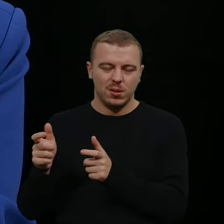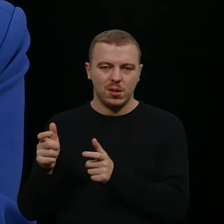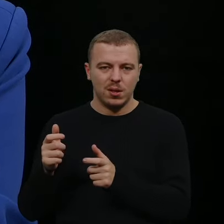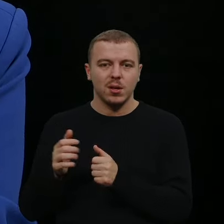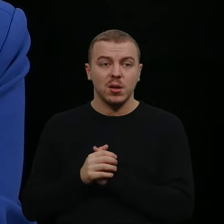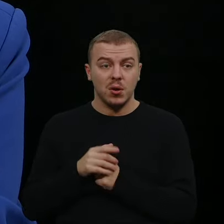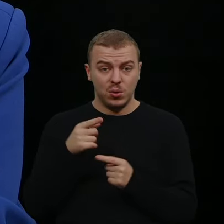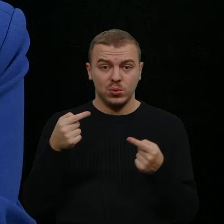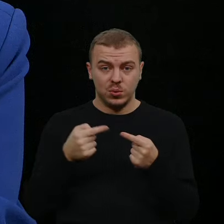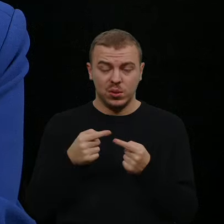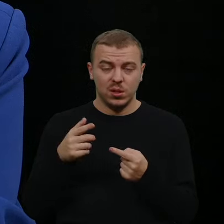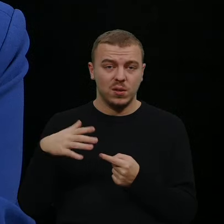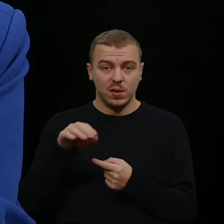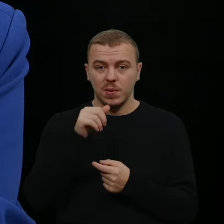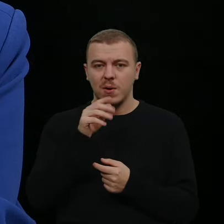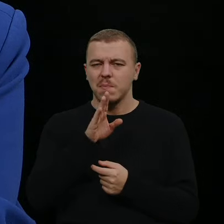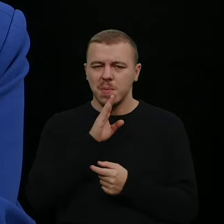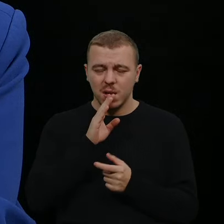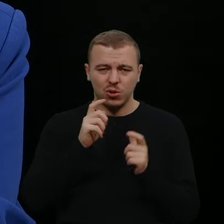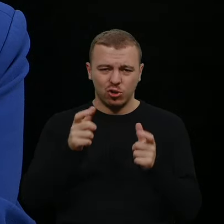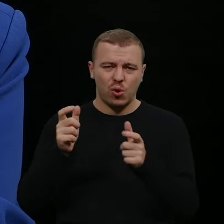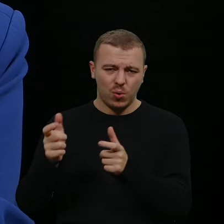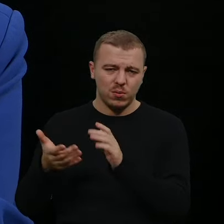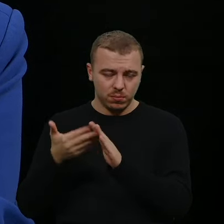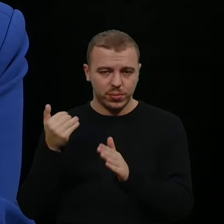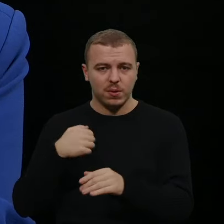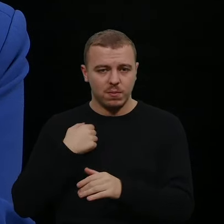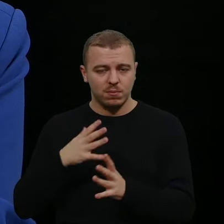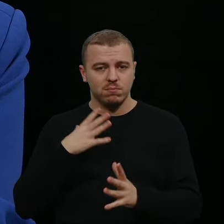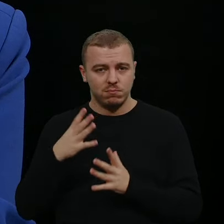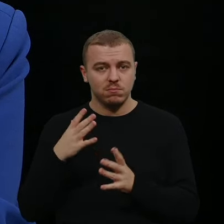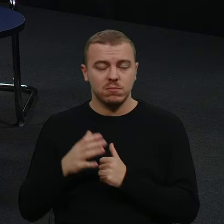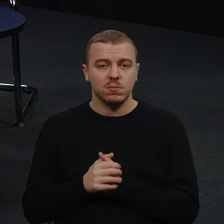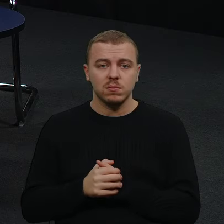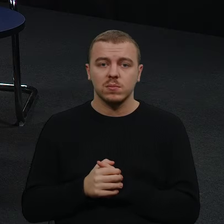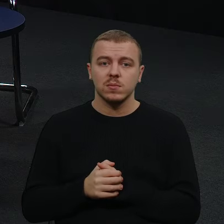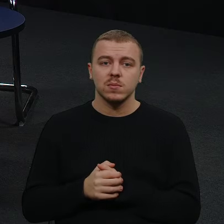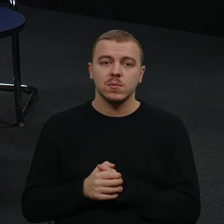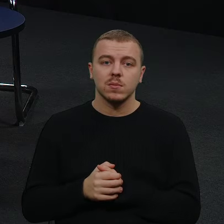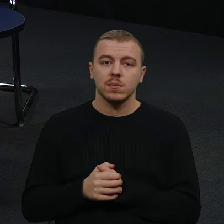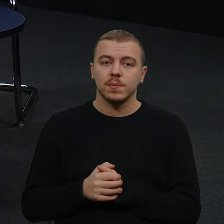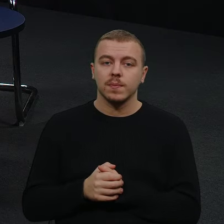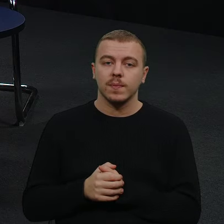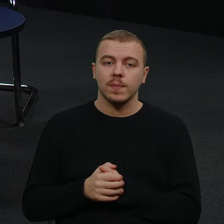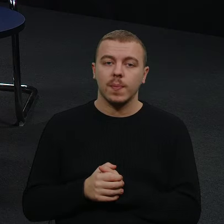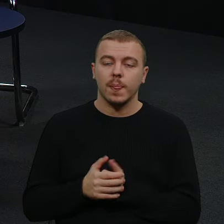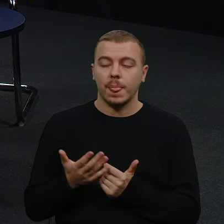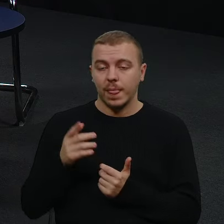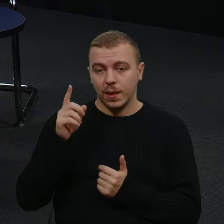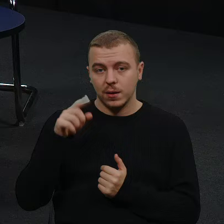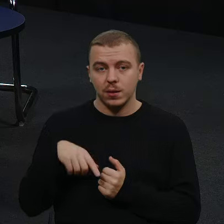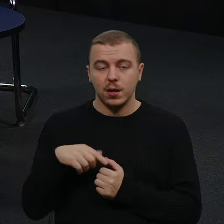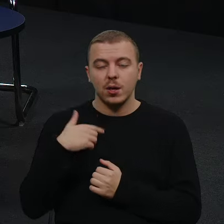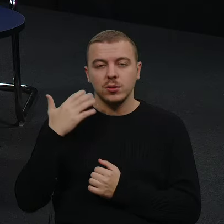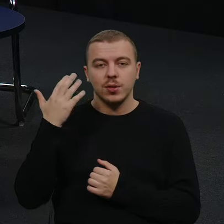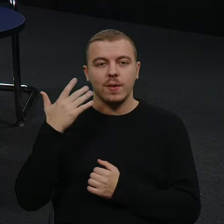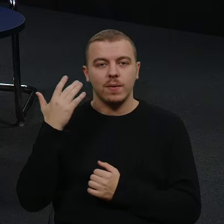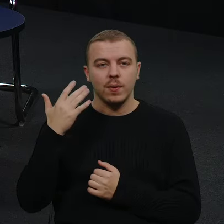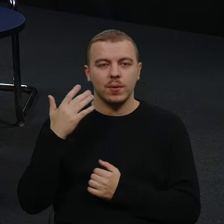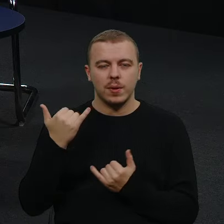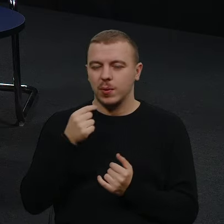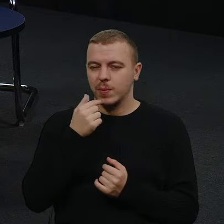Ar pritartumėte, kad būtų šaukiamos ir merginos? Toks klausimas buvo kilęs ir diskusija. Nu, žinot kaip, aš galvoju, kad kol